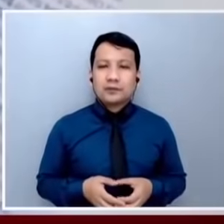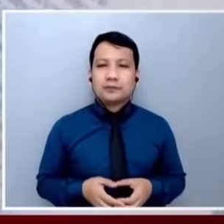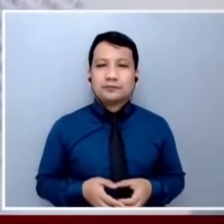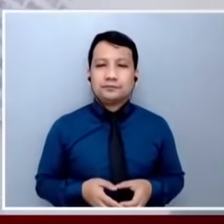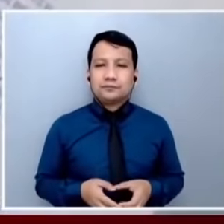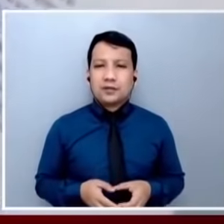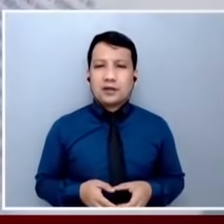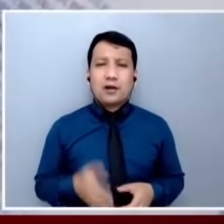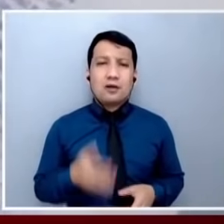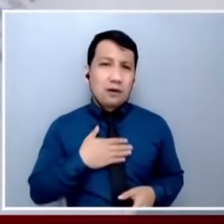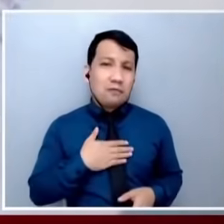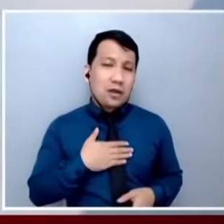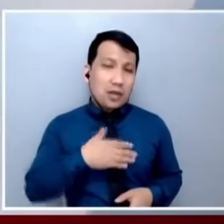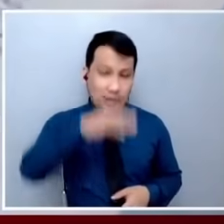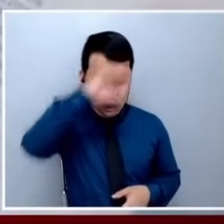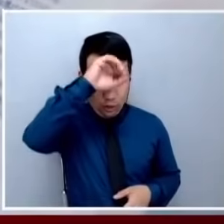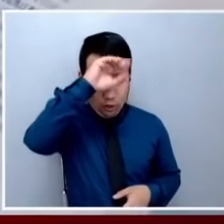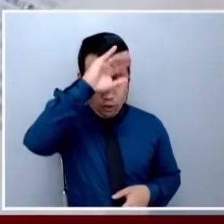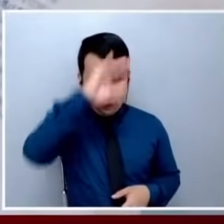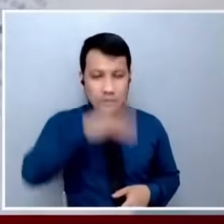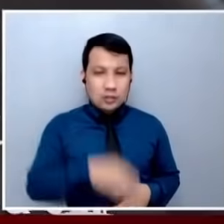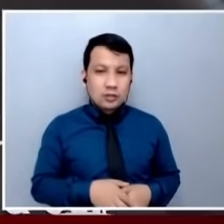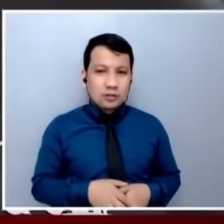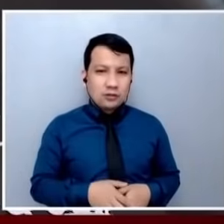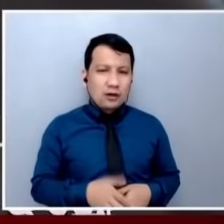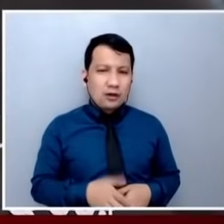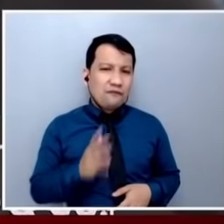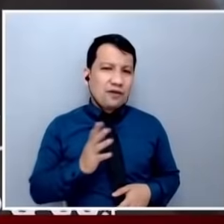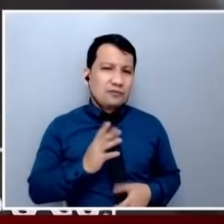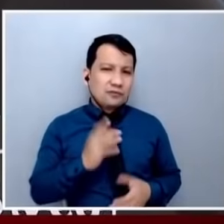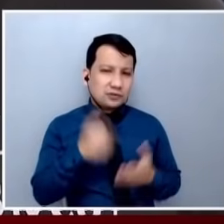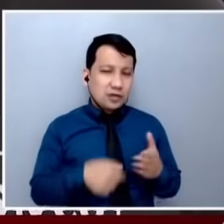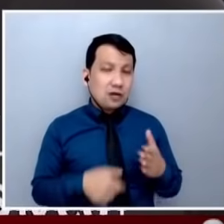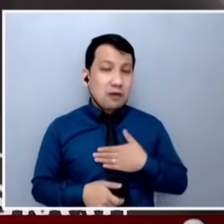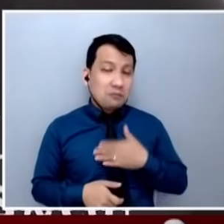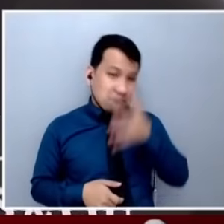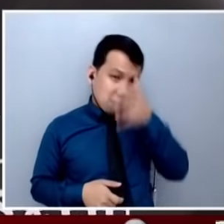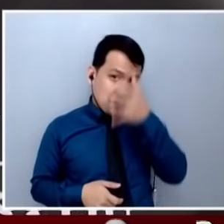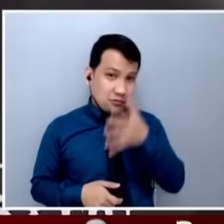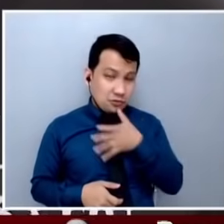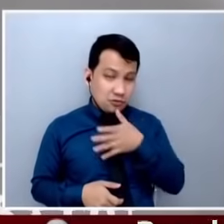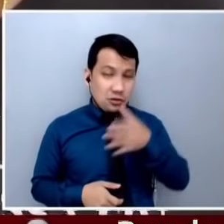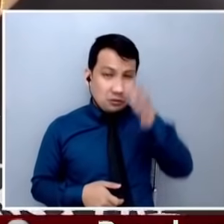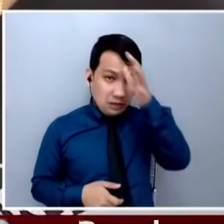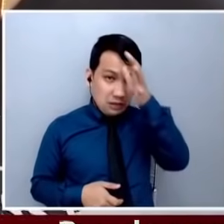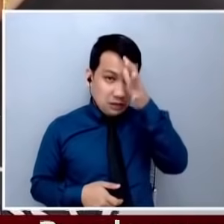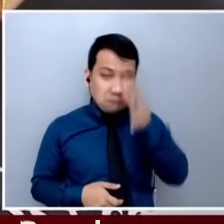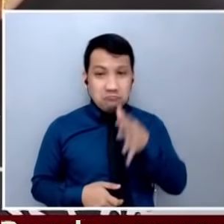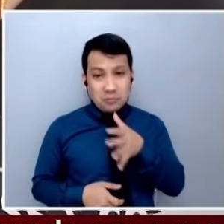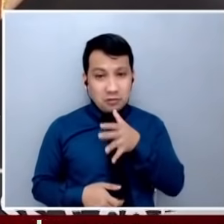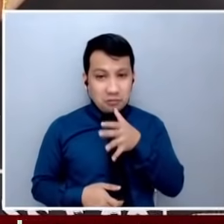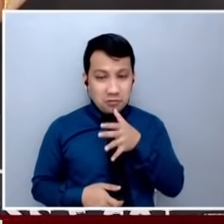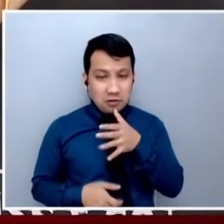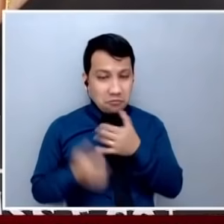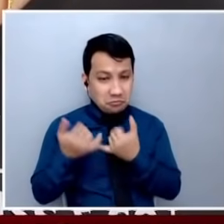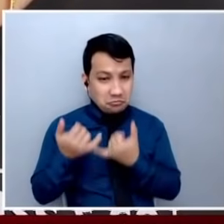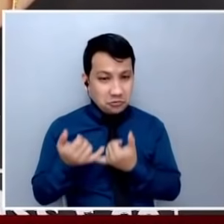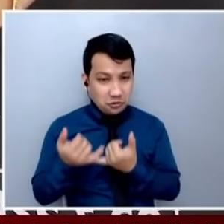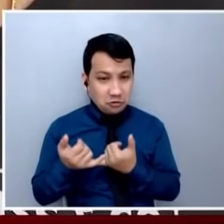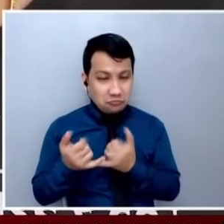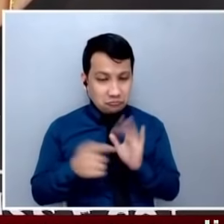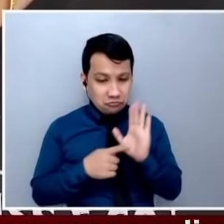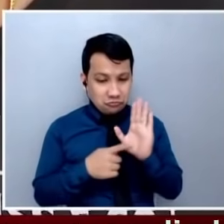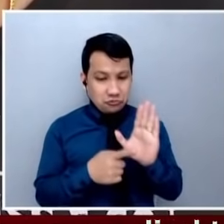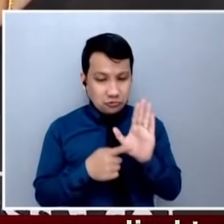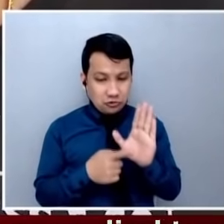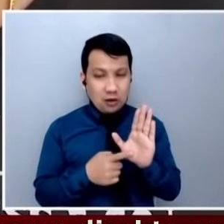Para po sa lolo ko, okay naman po yung price niya ngayon. Para po sa magulang ko, sa tatay at nanay ko, sa ganitong pamamaraan ay may pakita